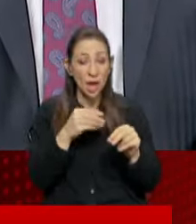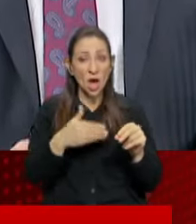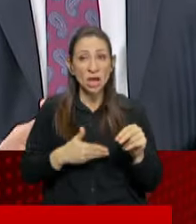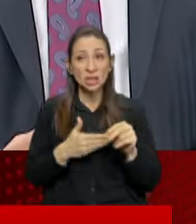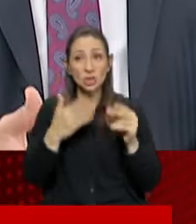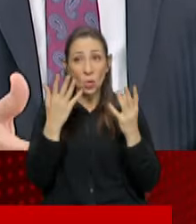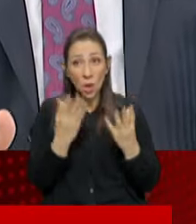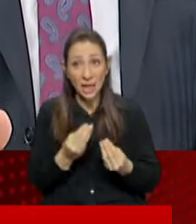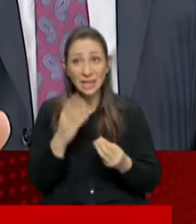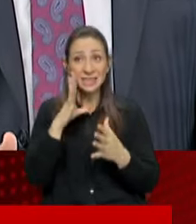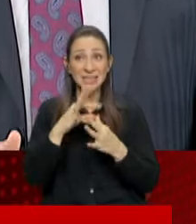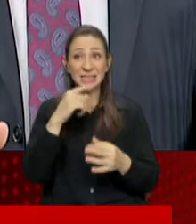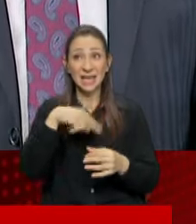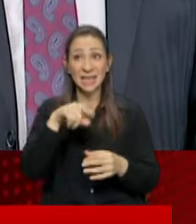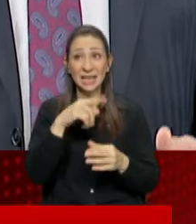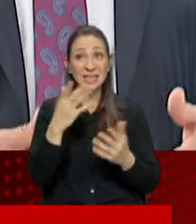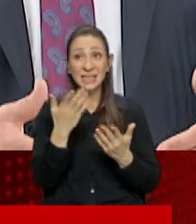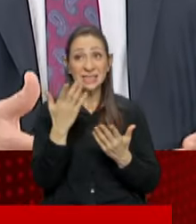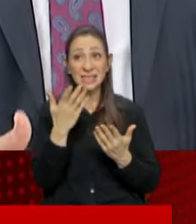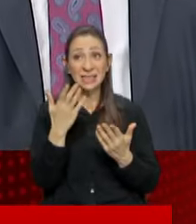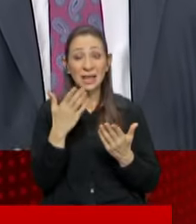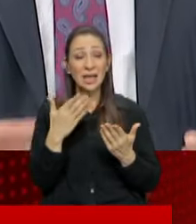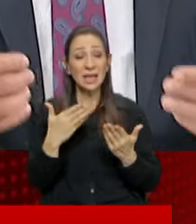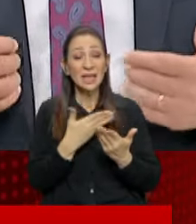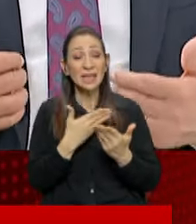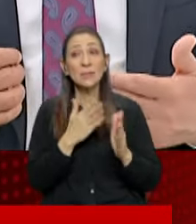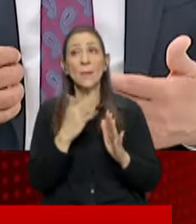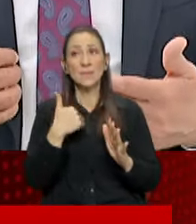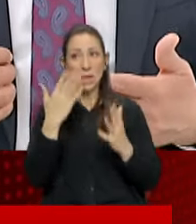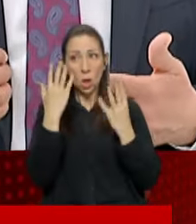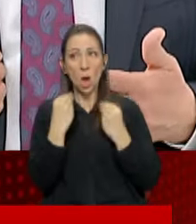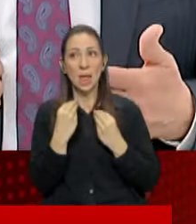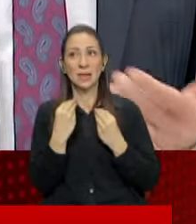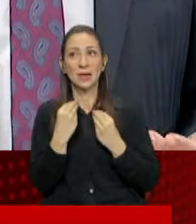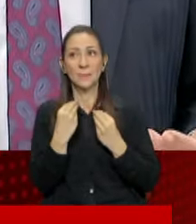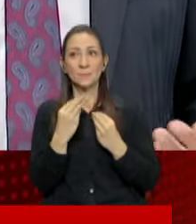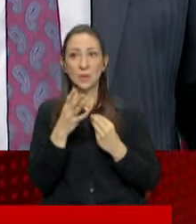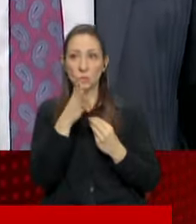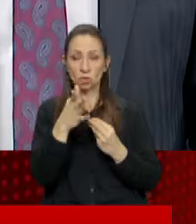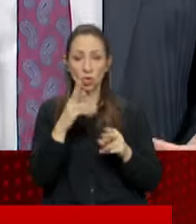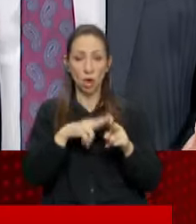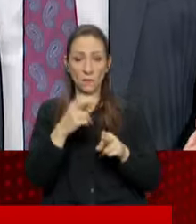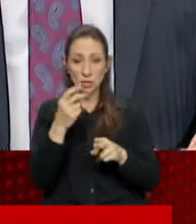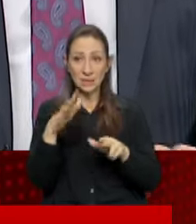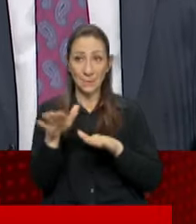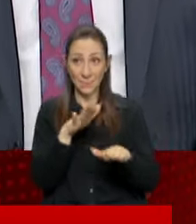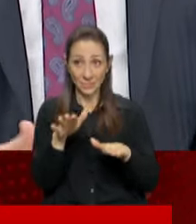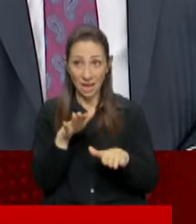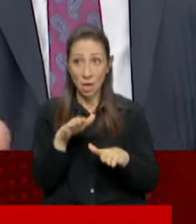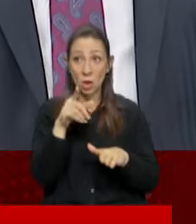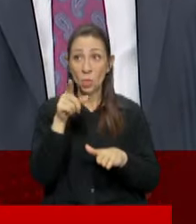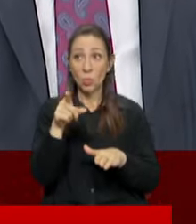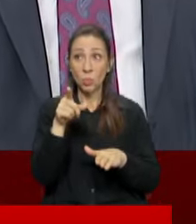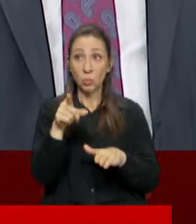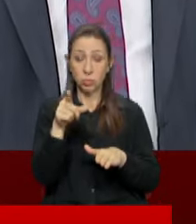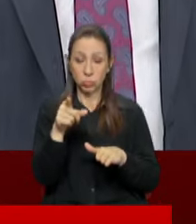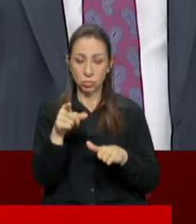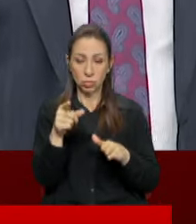evde yatağına aç giren insanlar nasıl yatağına aç gönderilmez? Biz de öğrendik. Biliyorsunuz pandemide ve depremde